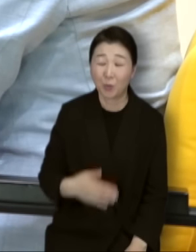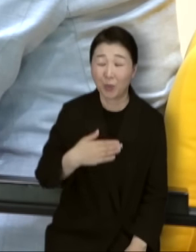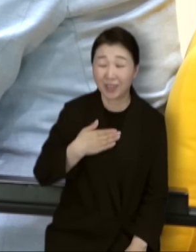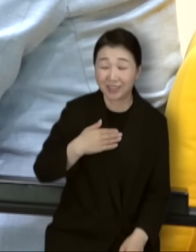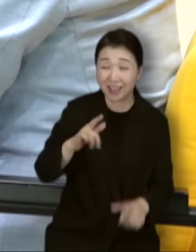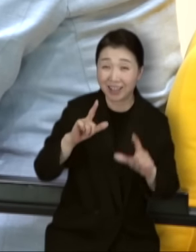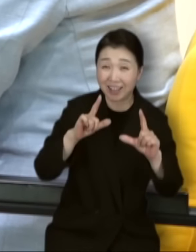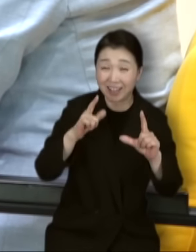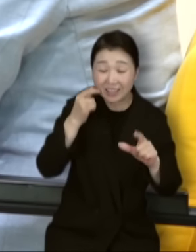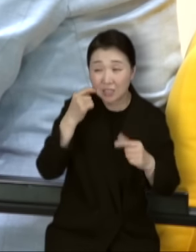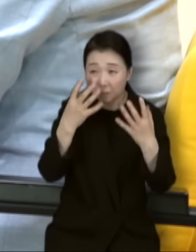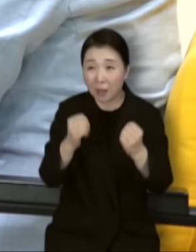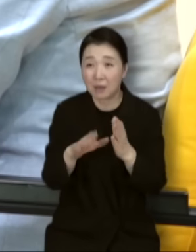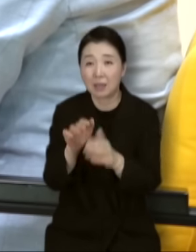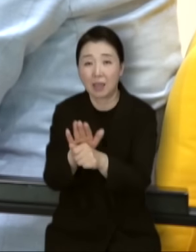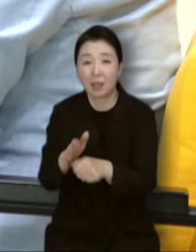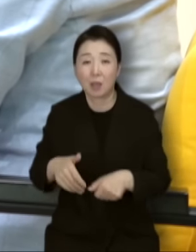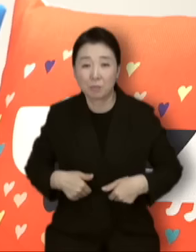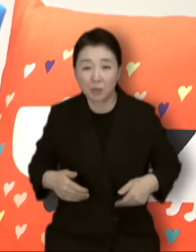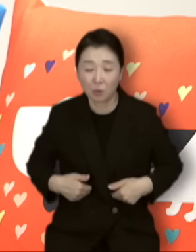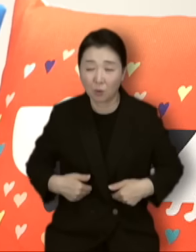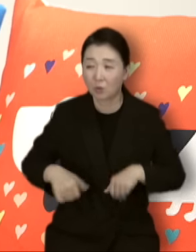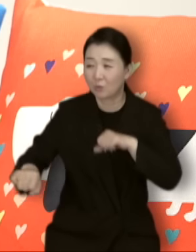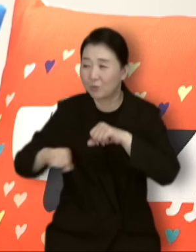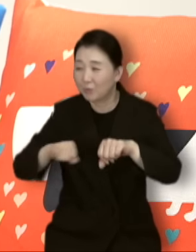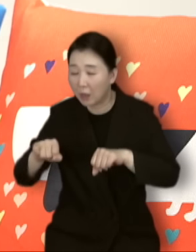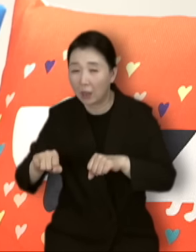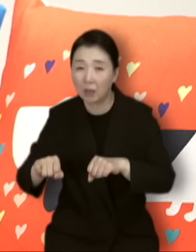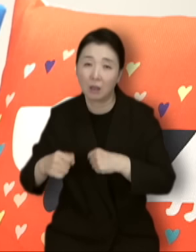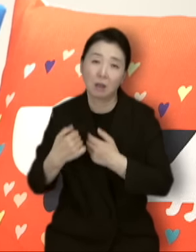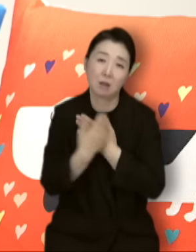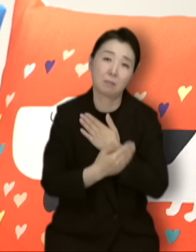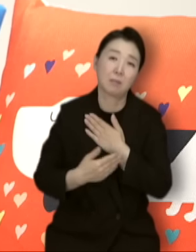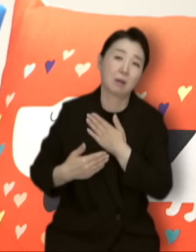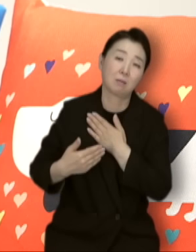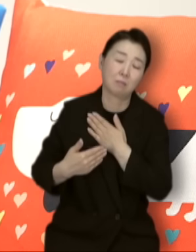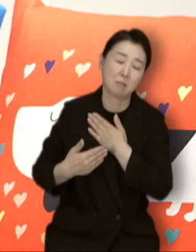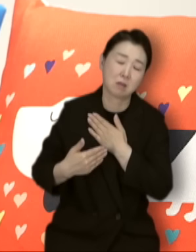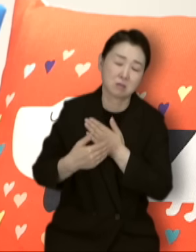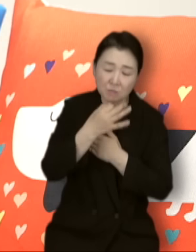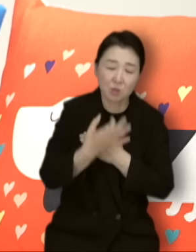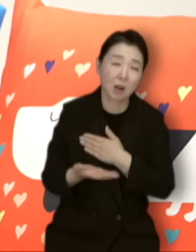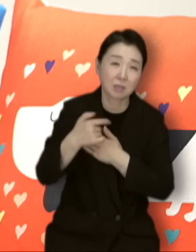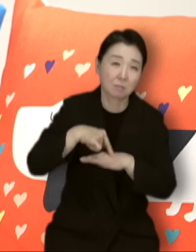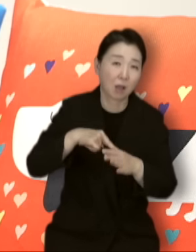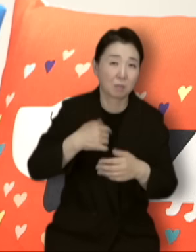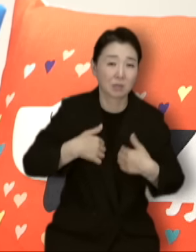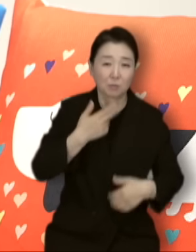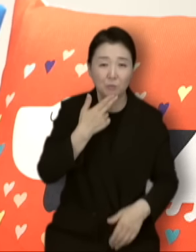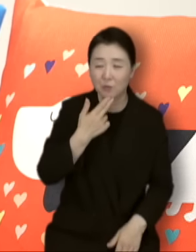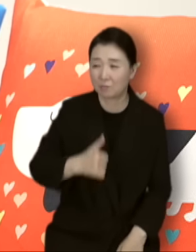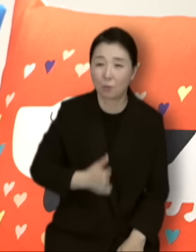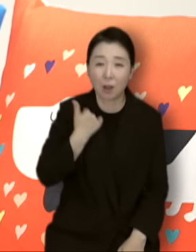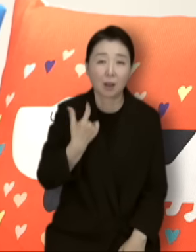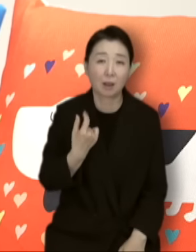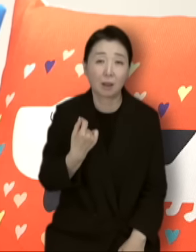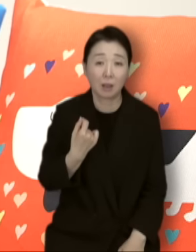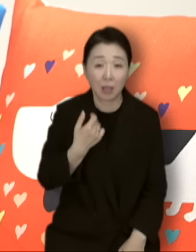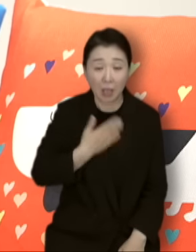나갈 때 해 드려야지 안 그러면 욕 먹는다고 그래서 몸이 찢어져라 하면서 마음이 하나도 안 기뻤어요 얼마나 또 화가